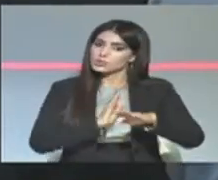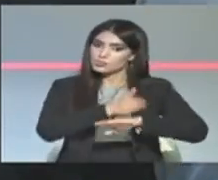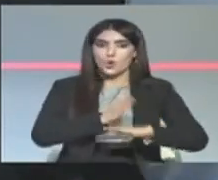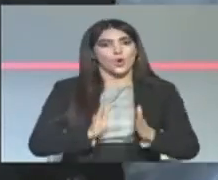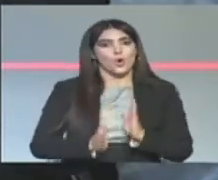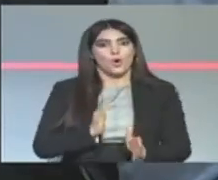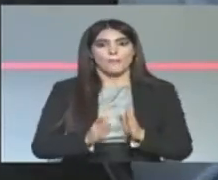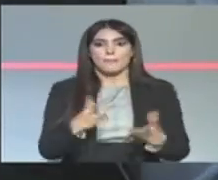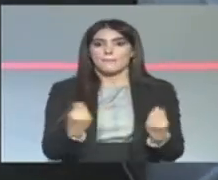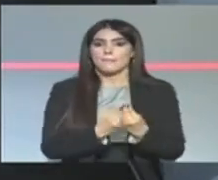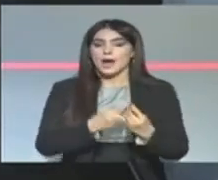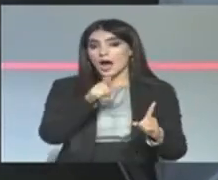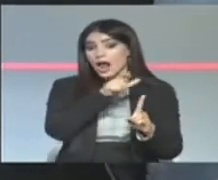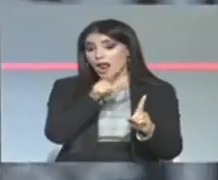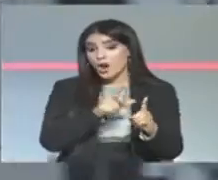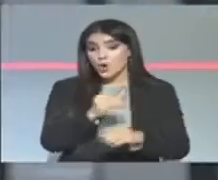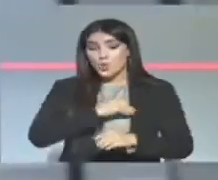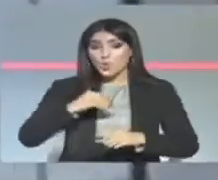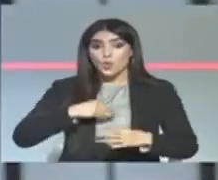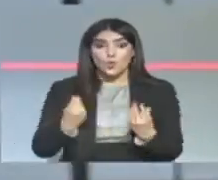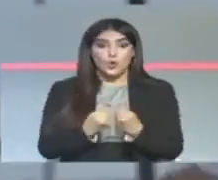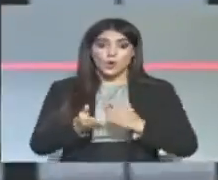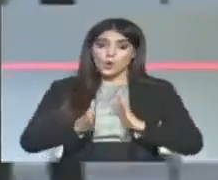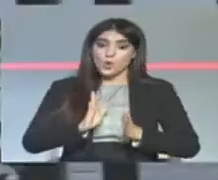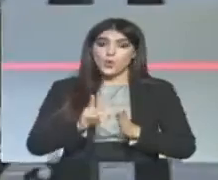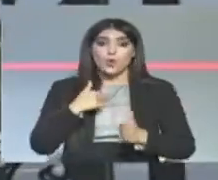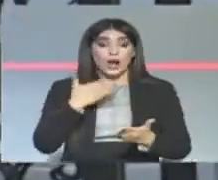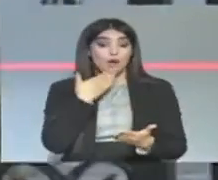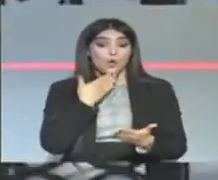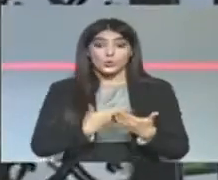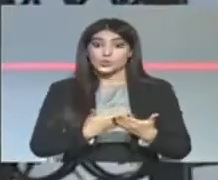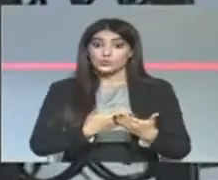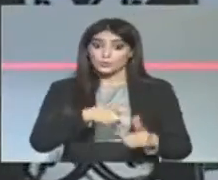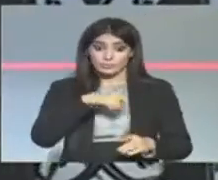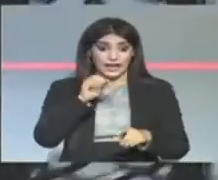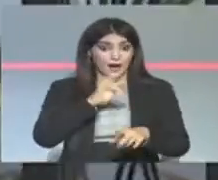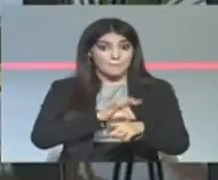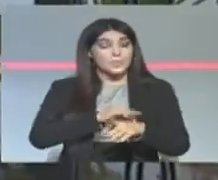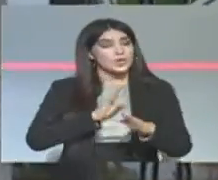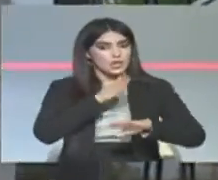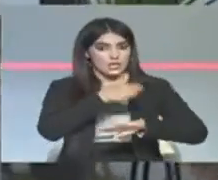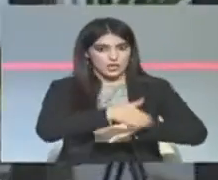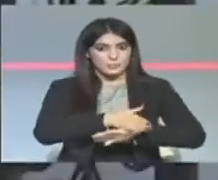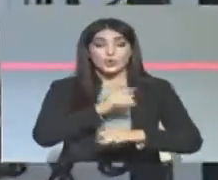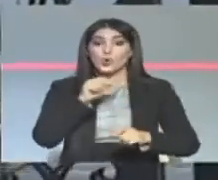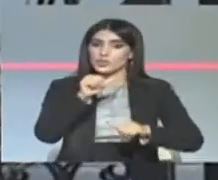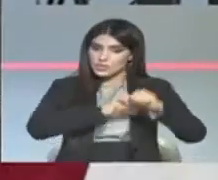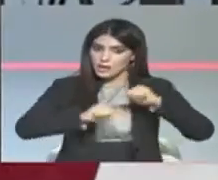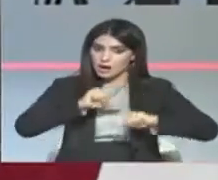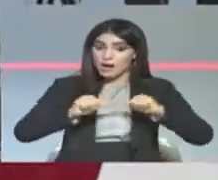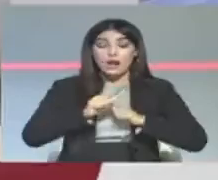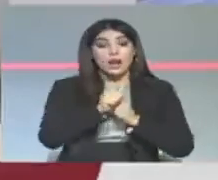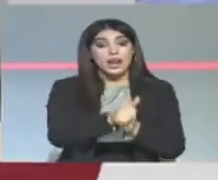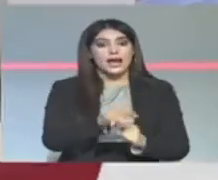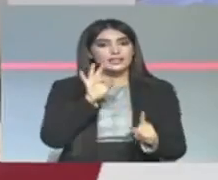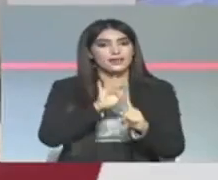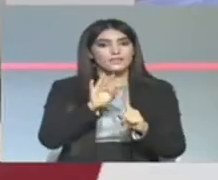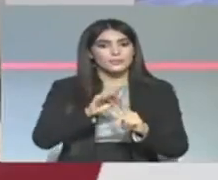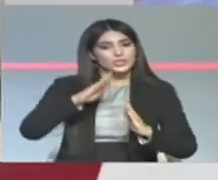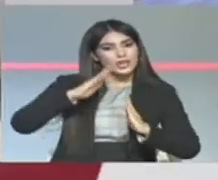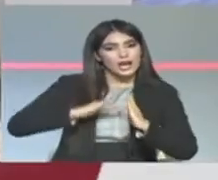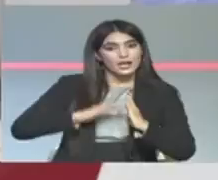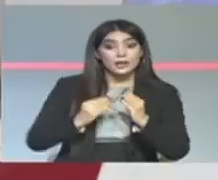اطبائهم وفي المستشفيات وحضور المواعيد واجراء التحاليل تجنبا لاي مضاعفات قد